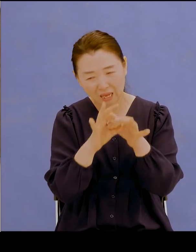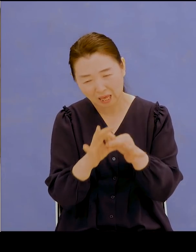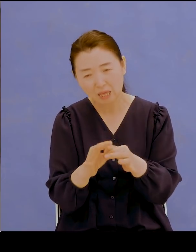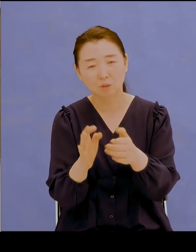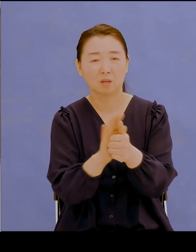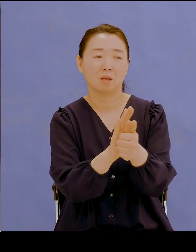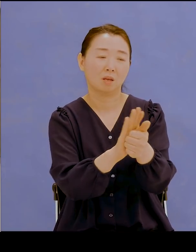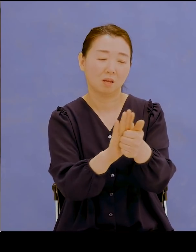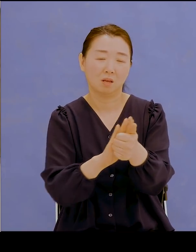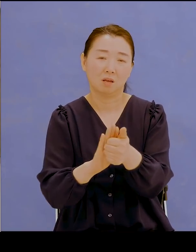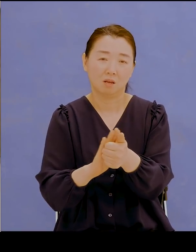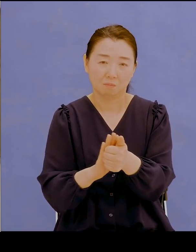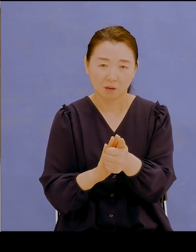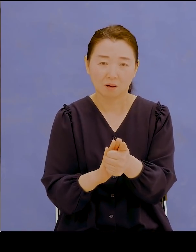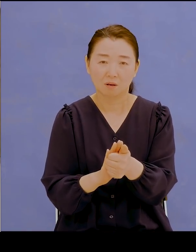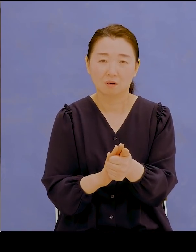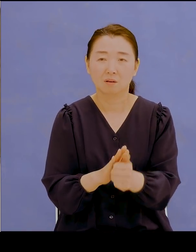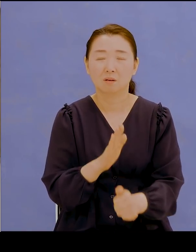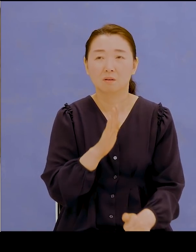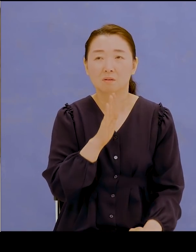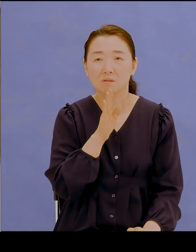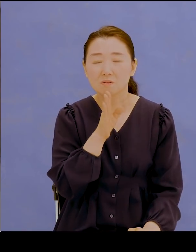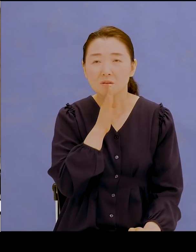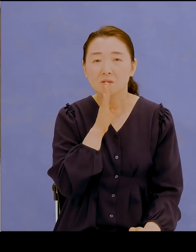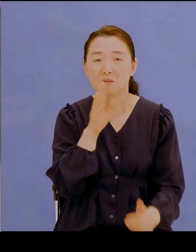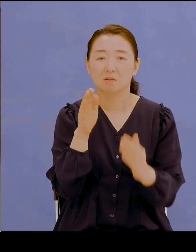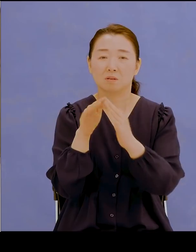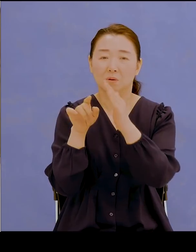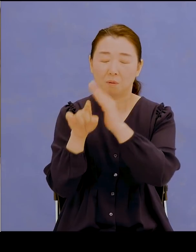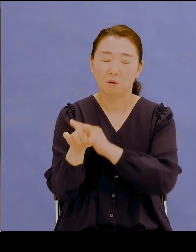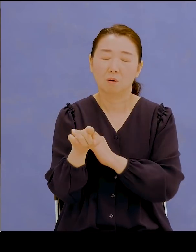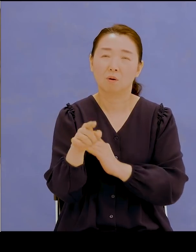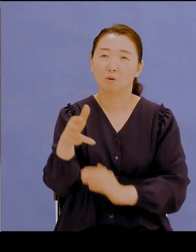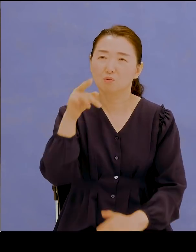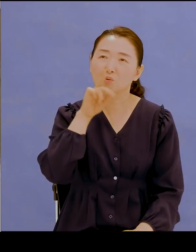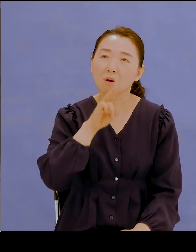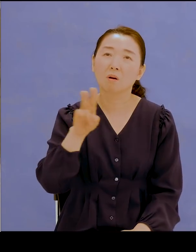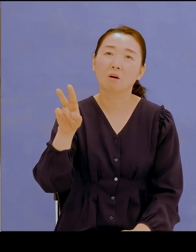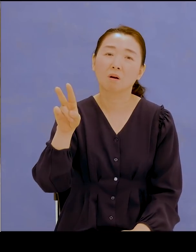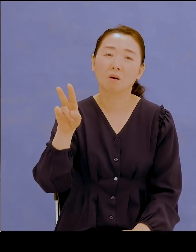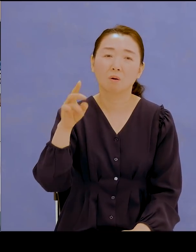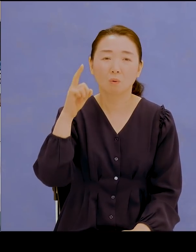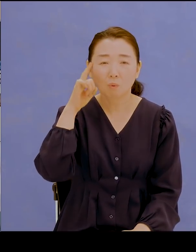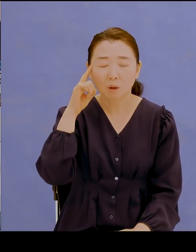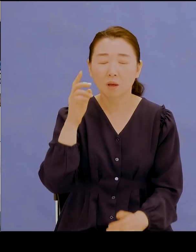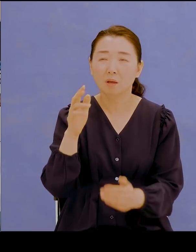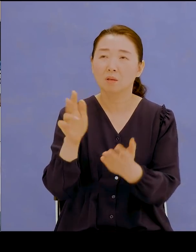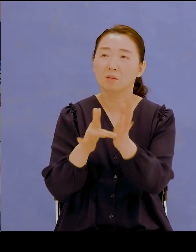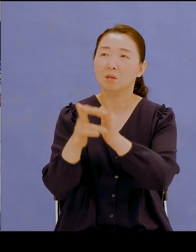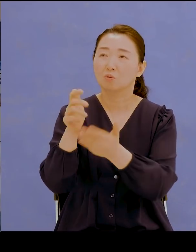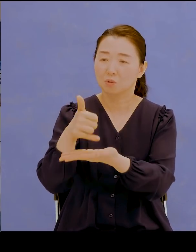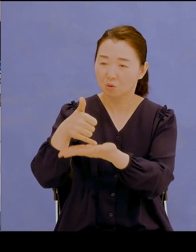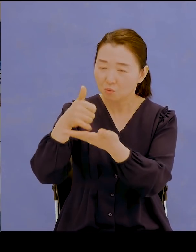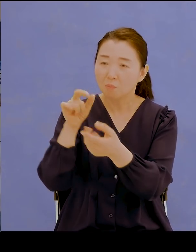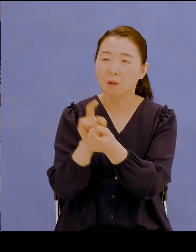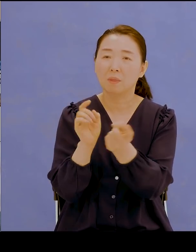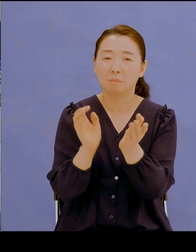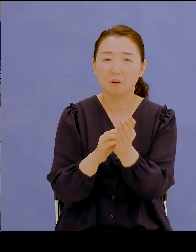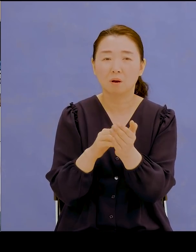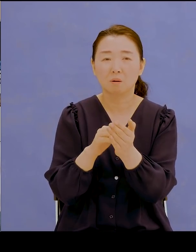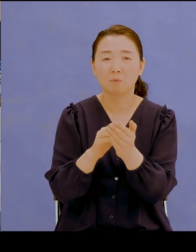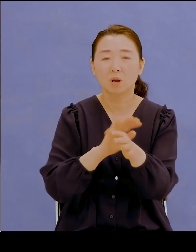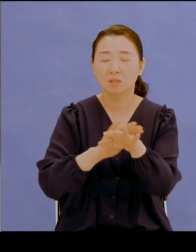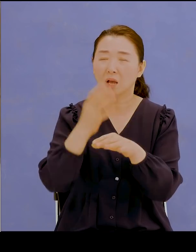그렇게 하셔가지고 그렇죠. 정말 친정에 가면 주여 막 이런 게 왜냐면 예수님 인격적으로 만나고 뭔가 이렇게 착착착착 또